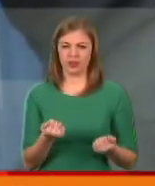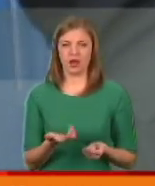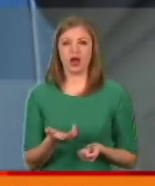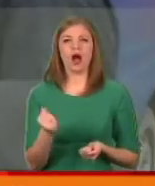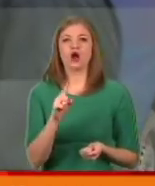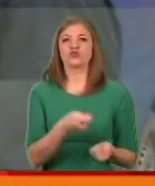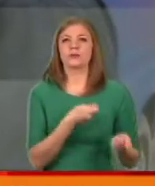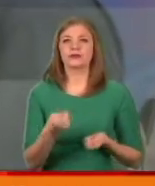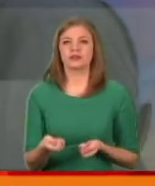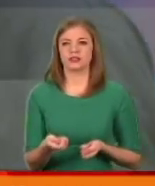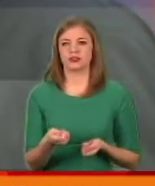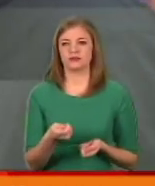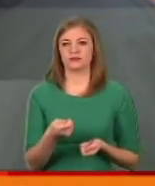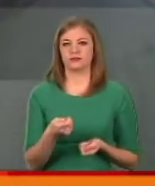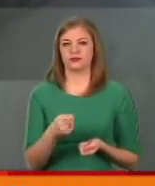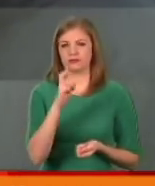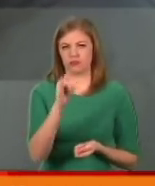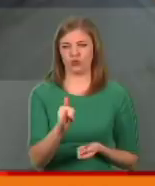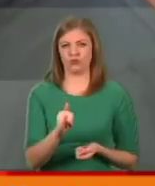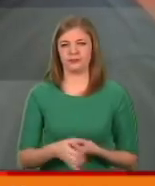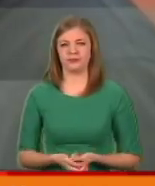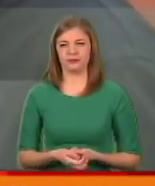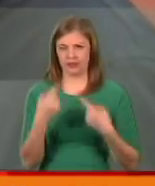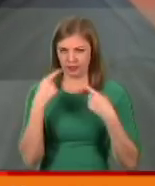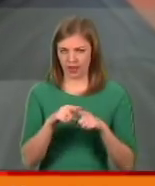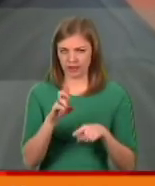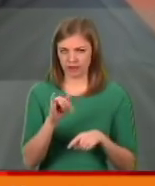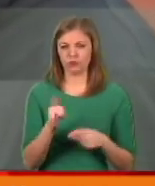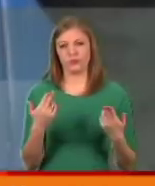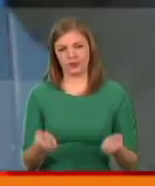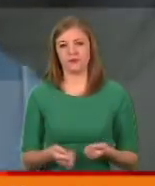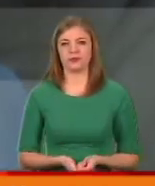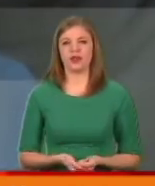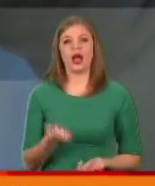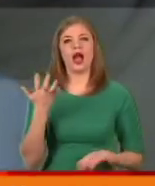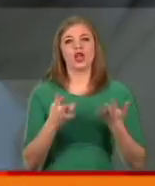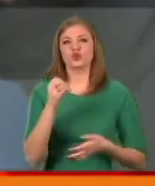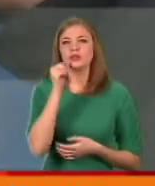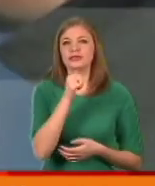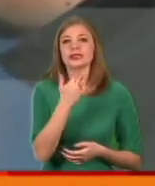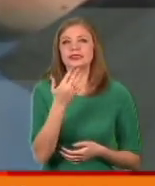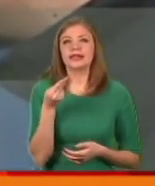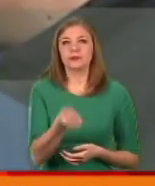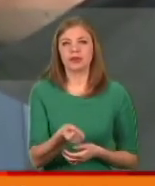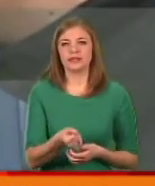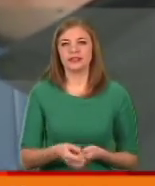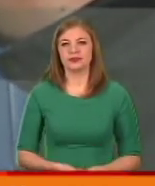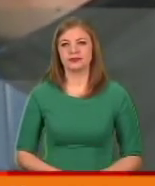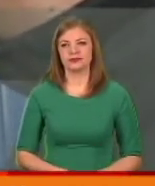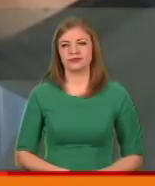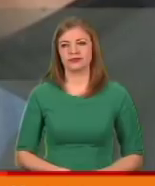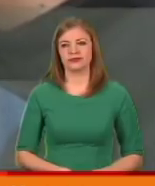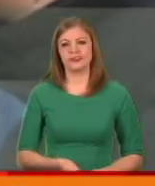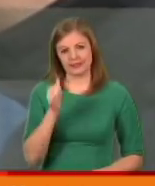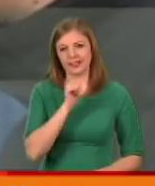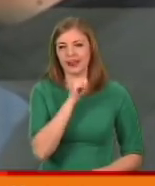їх привезли? БУ. БУ? Техніка, да? Да. А якщо не секрет, скільки платять?